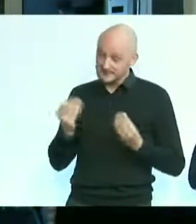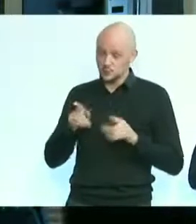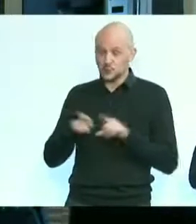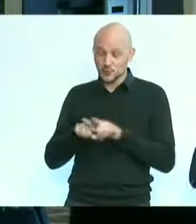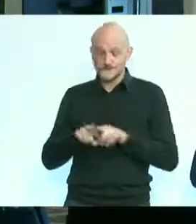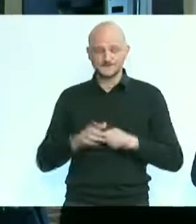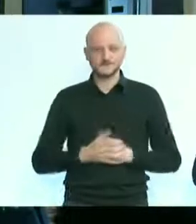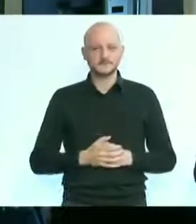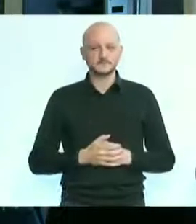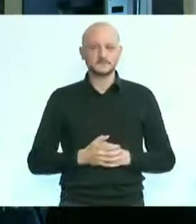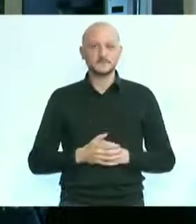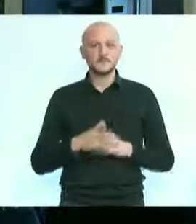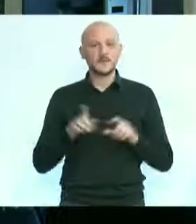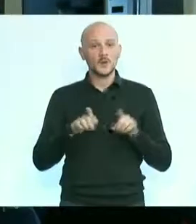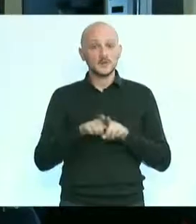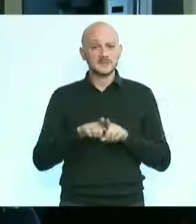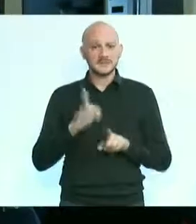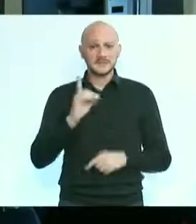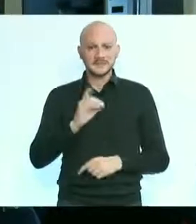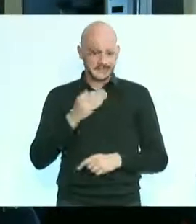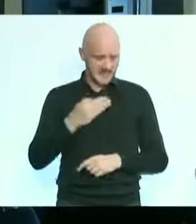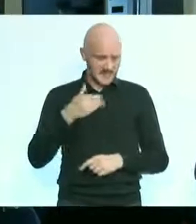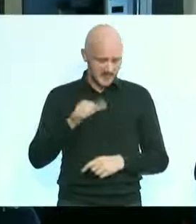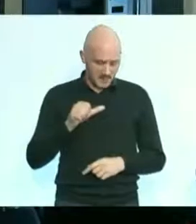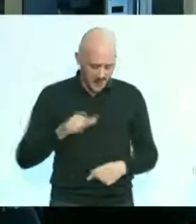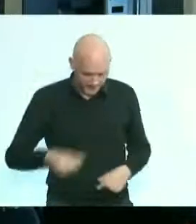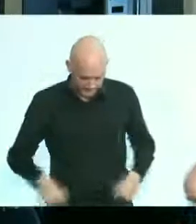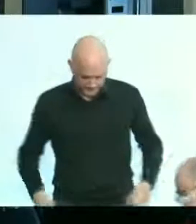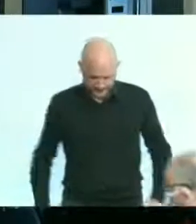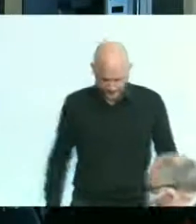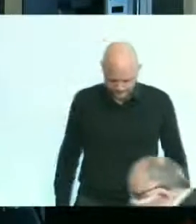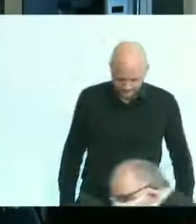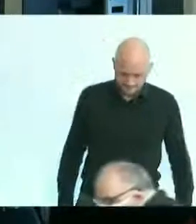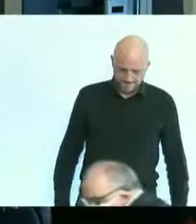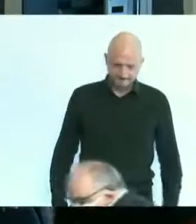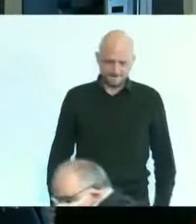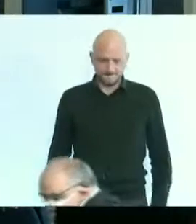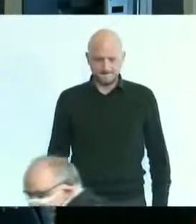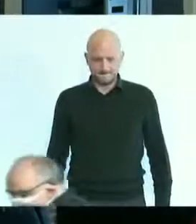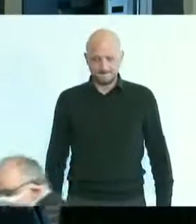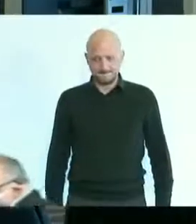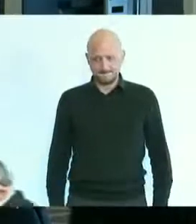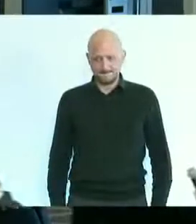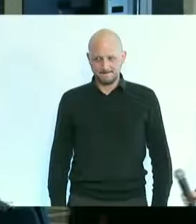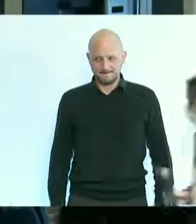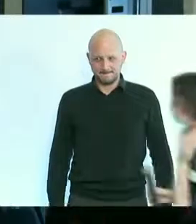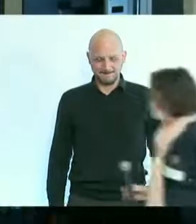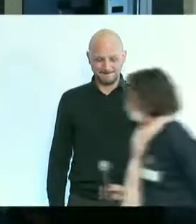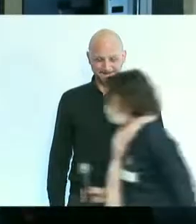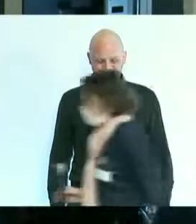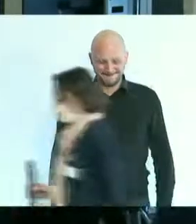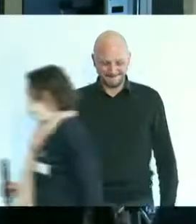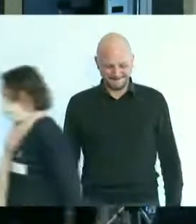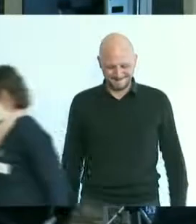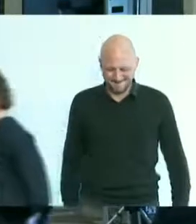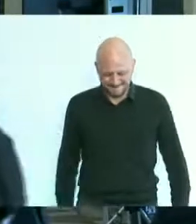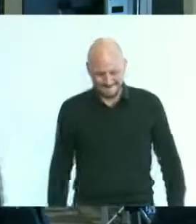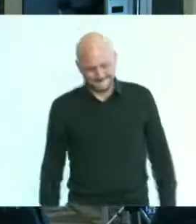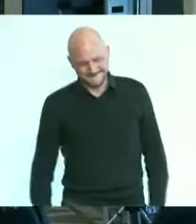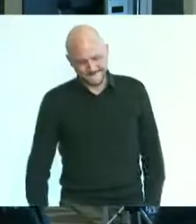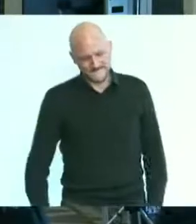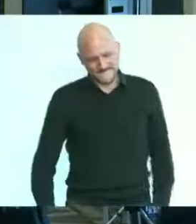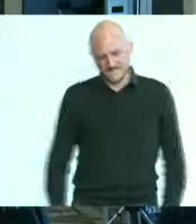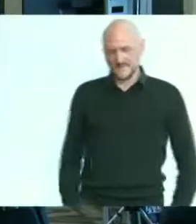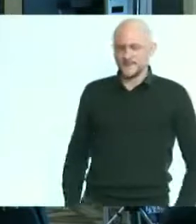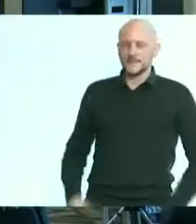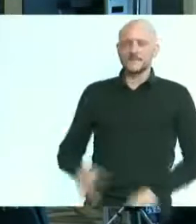saluer l'engagement de la DMA, de la délégation ministérielle à l'accessibilité, qui a fait un travail énorme pour cette application Accès Libre.